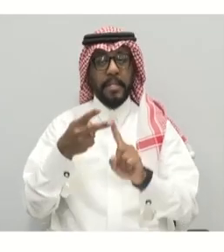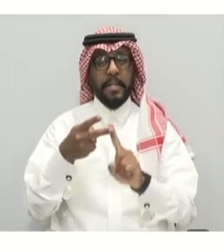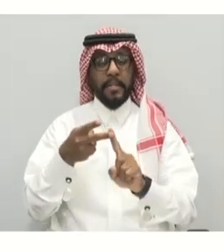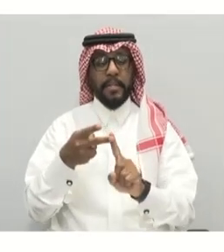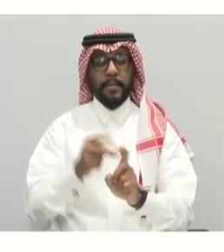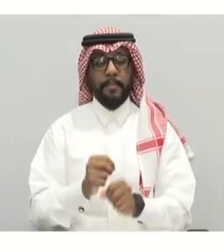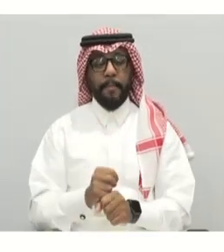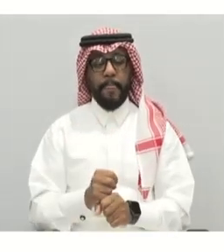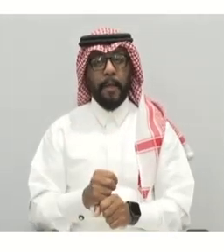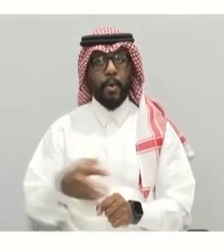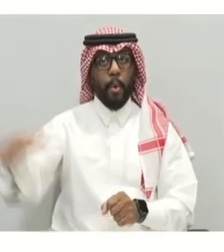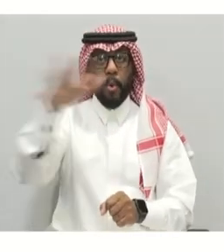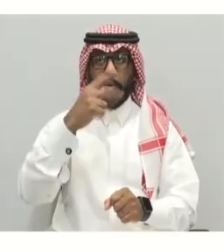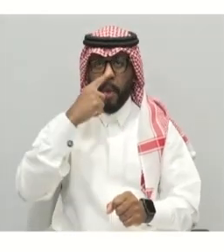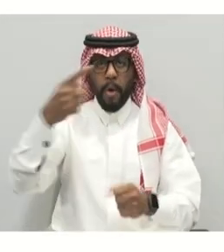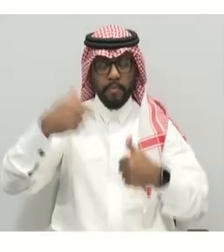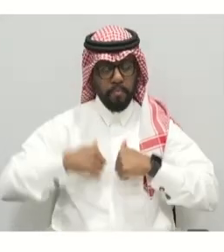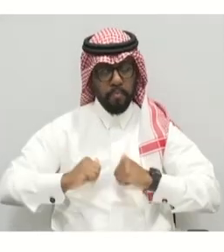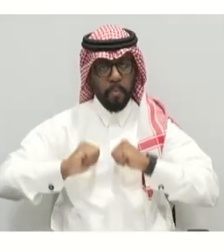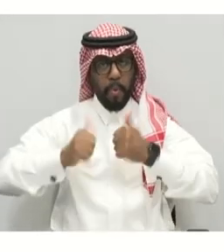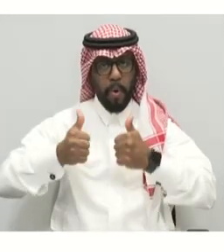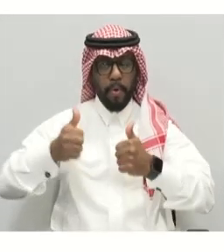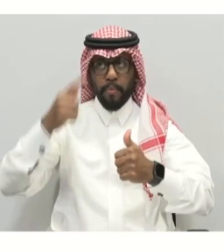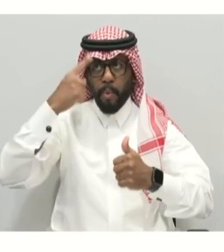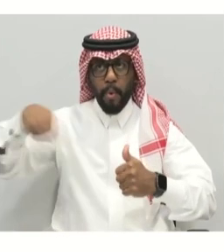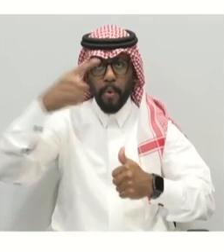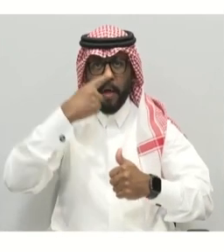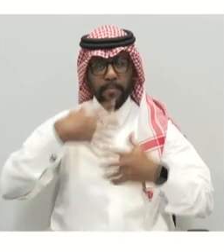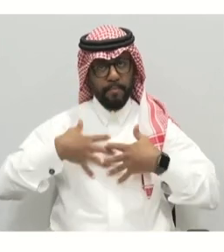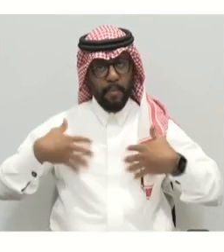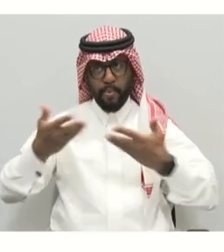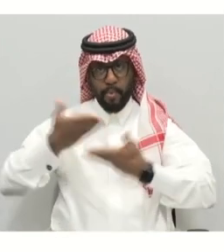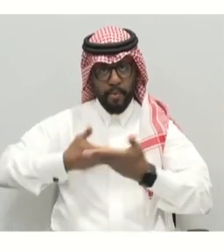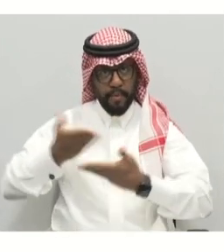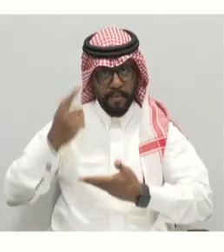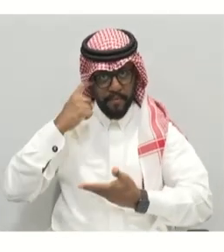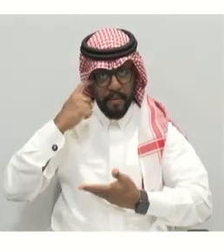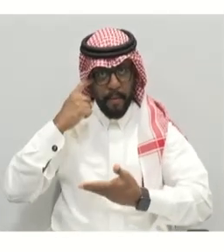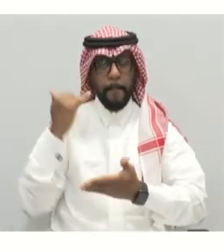كذلك كسب ثقه الناس واعتزازهم بالشخص المسؤول